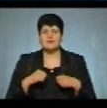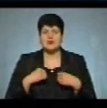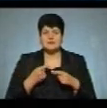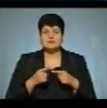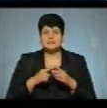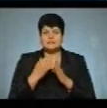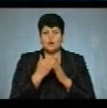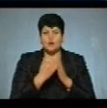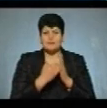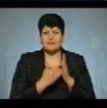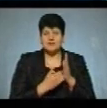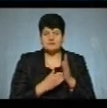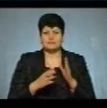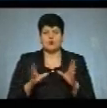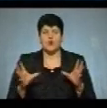цими номінаціями охопити тих